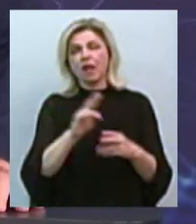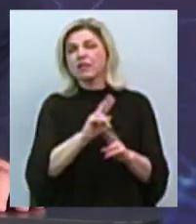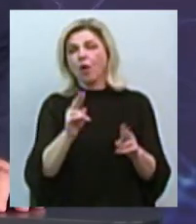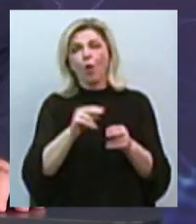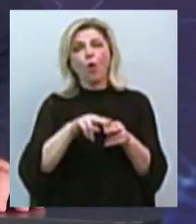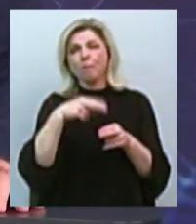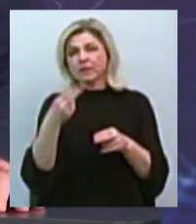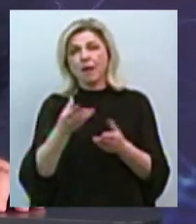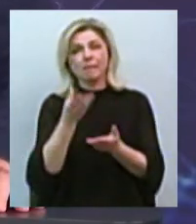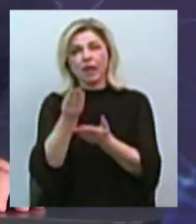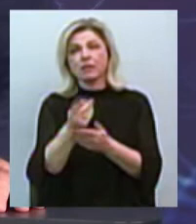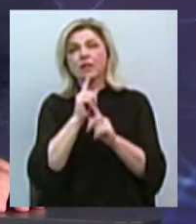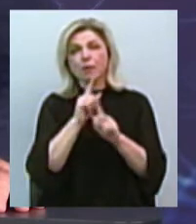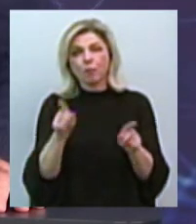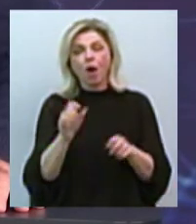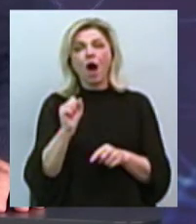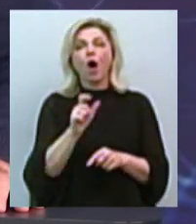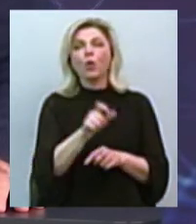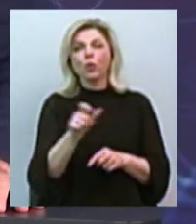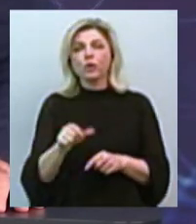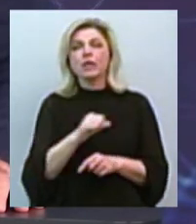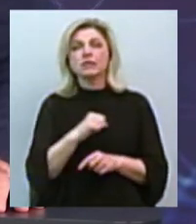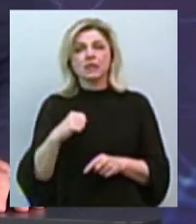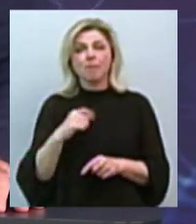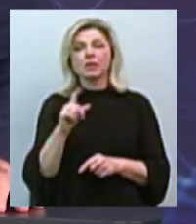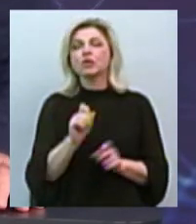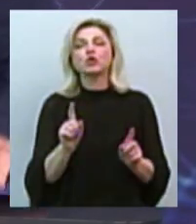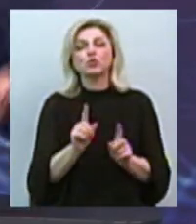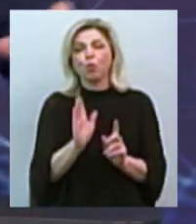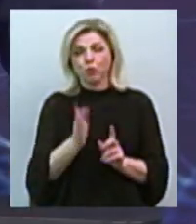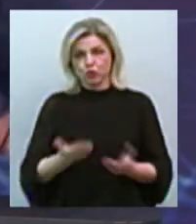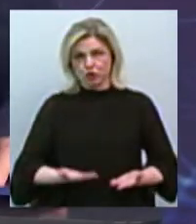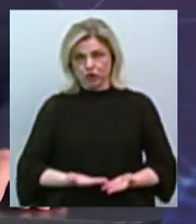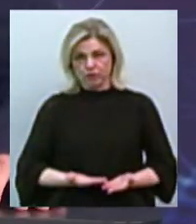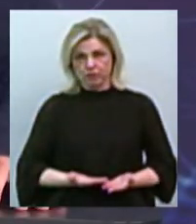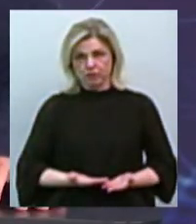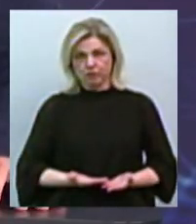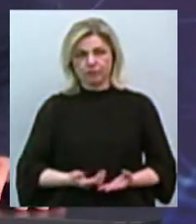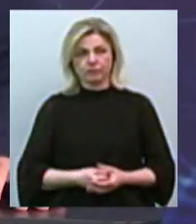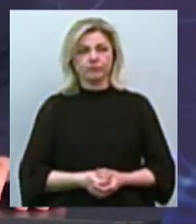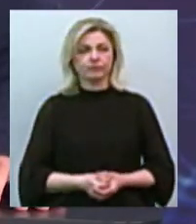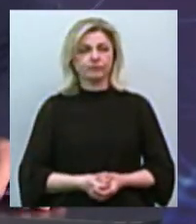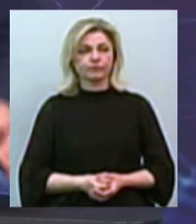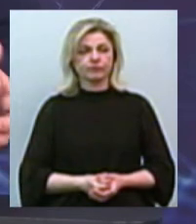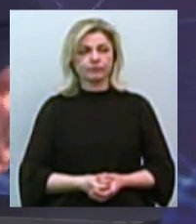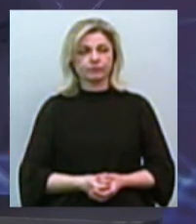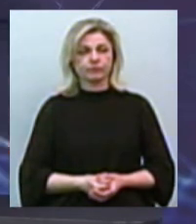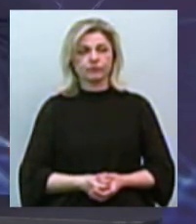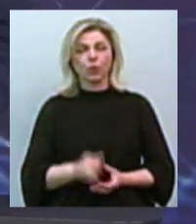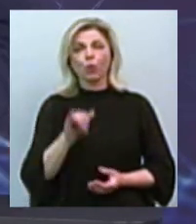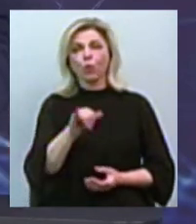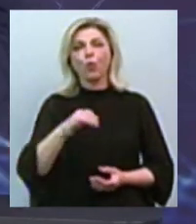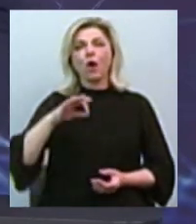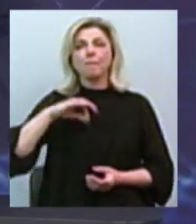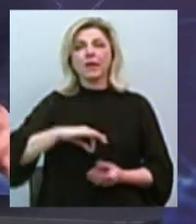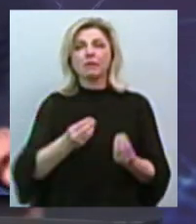компенсаций мы платить не будем. А эти люди сами по себе за счет чего будут жить? Но это, может быть, мы к этому еще сегодня вернемся. А у предпринимателя